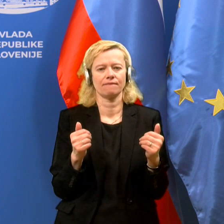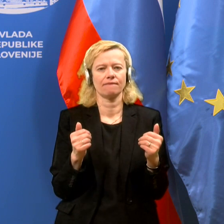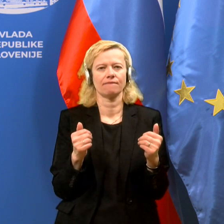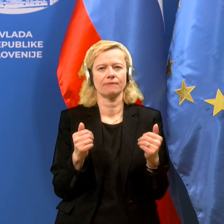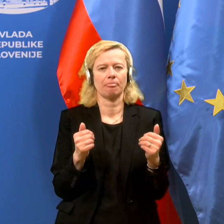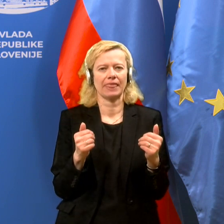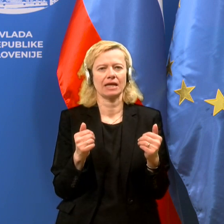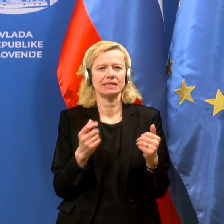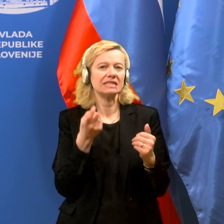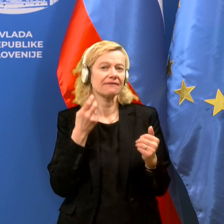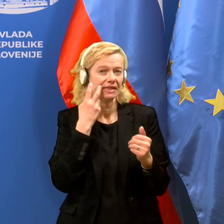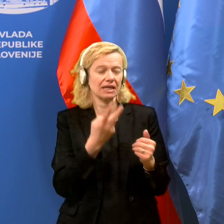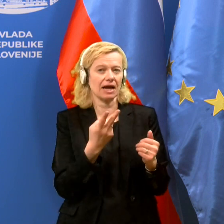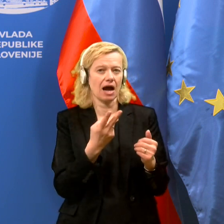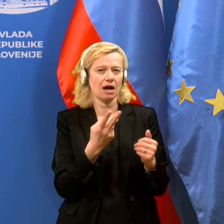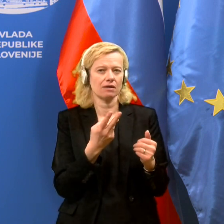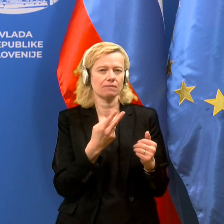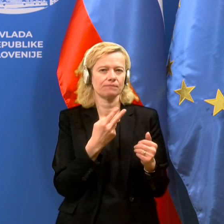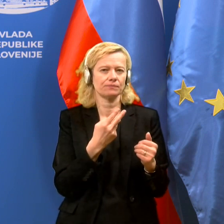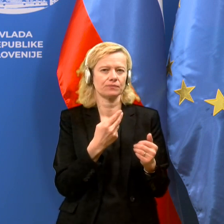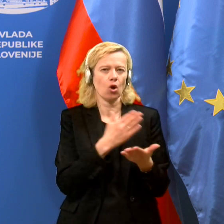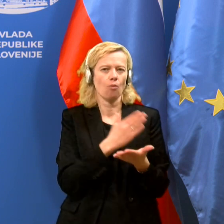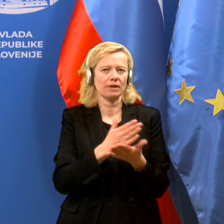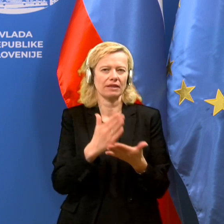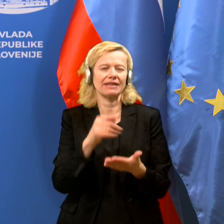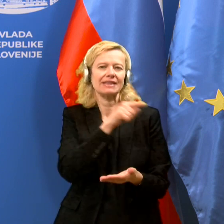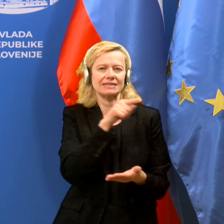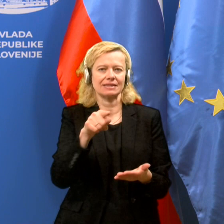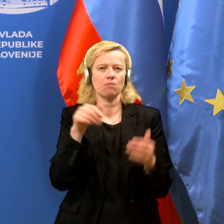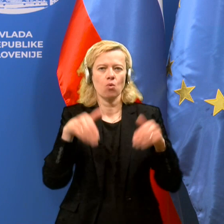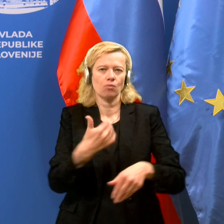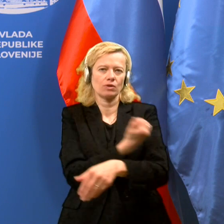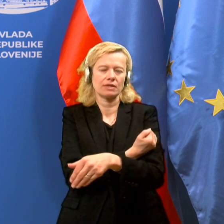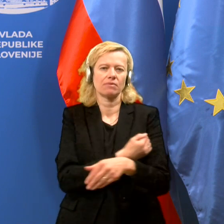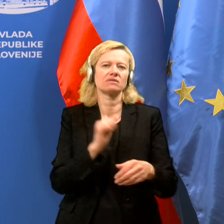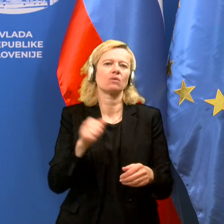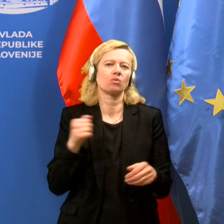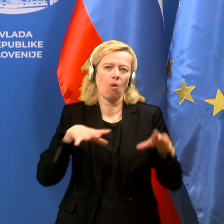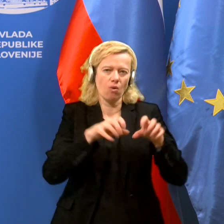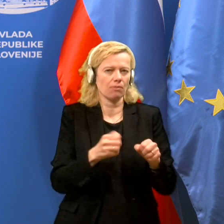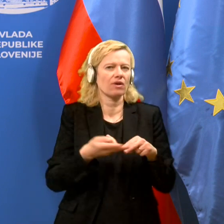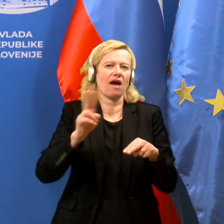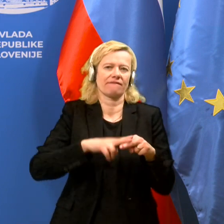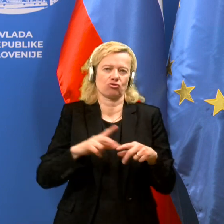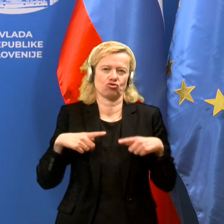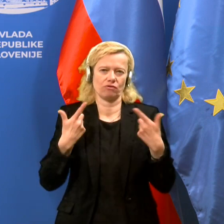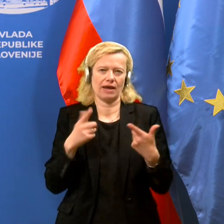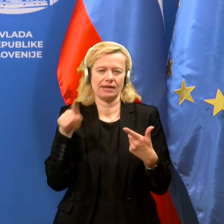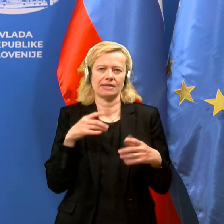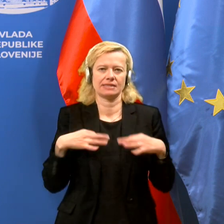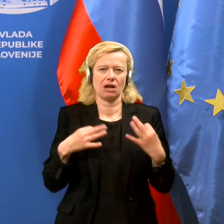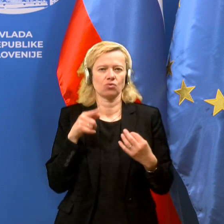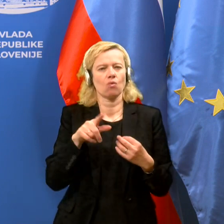z vidika opredeljevanja tistih, ki jih moramo cepiti, zato da ohranimo največ življenj in največ zdravja. In tukaj je